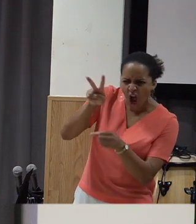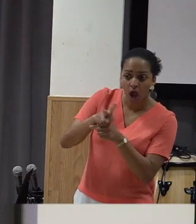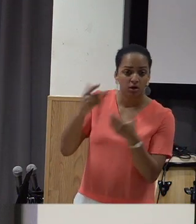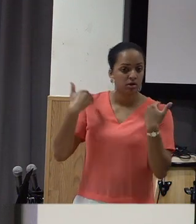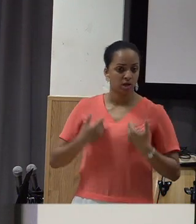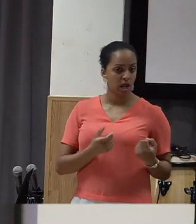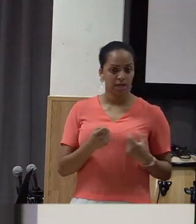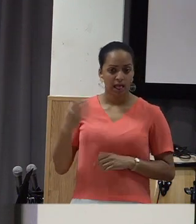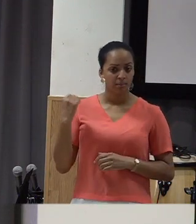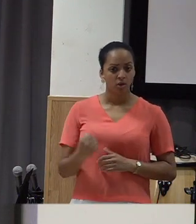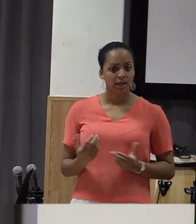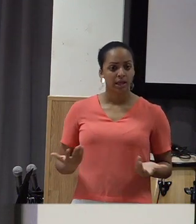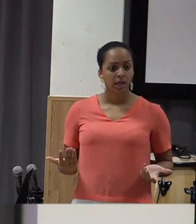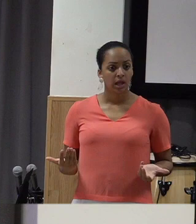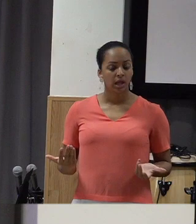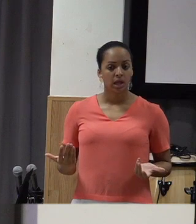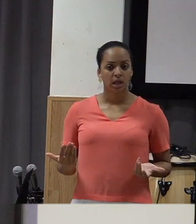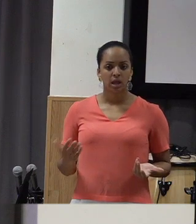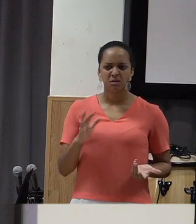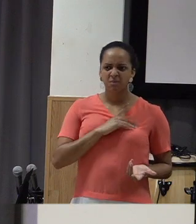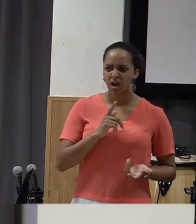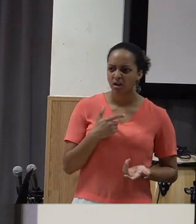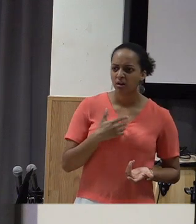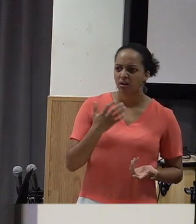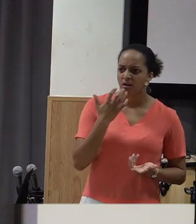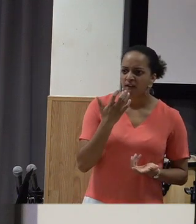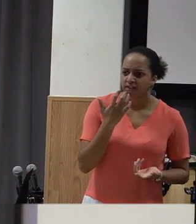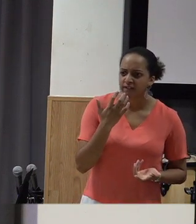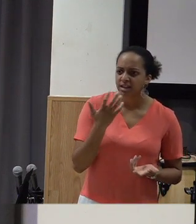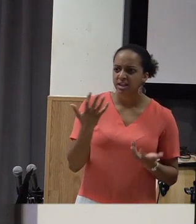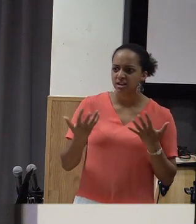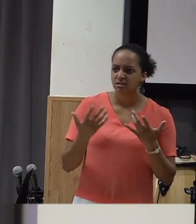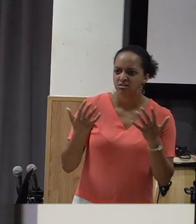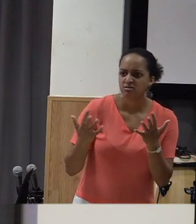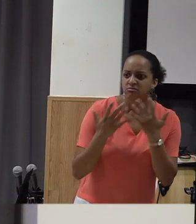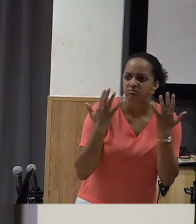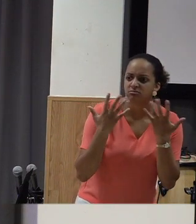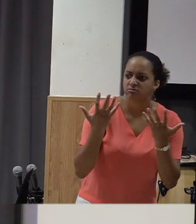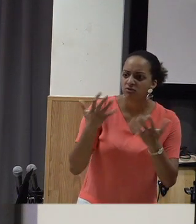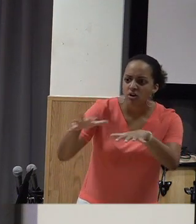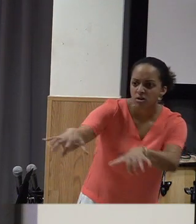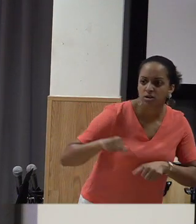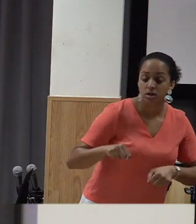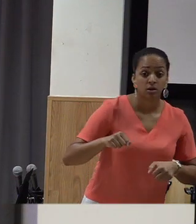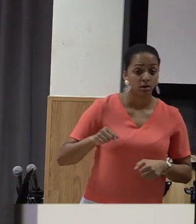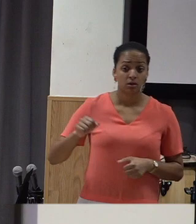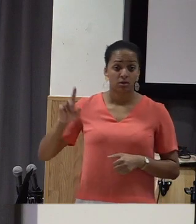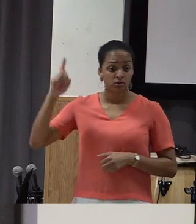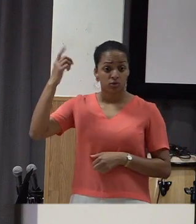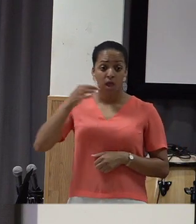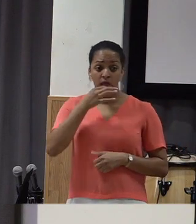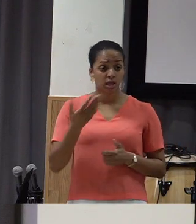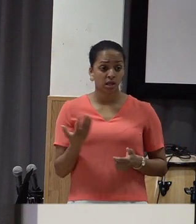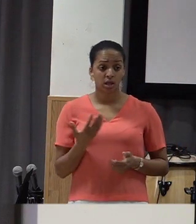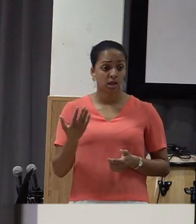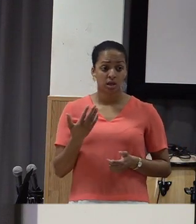cause de cela et de la convoitise, de l'envie, il nous est dit que nous ne pouvons pas obtenir. Dieu, mon frère, ma sœur, n'exauce